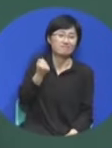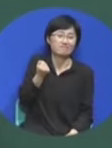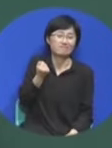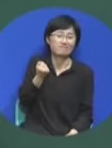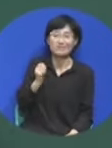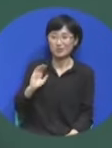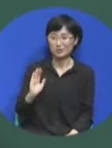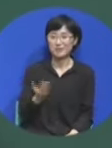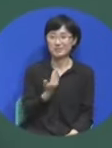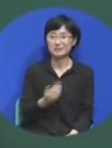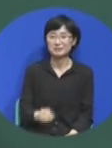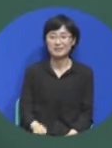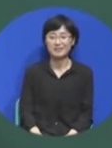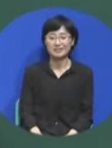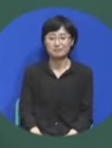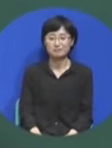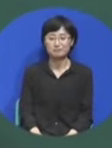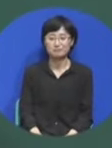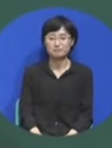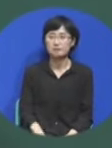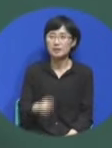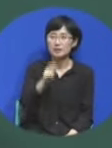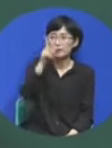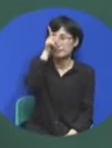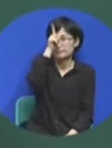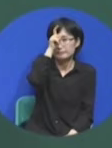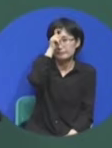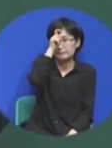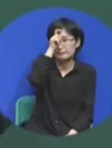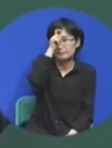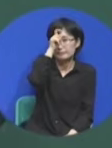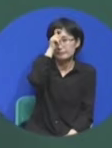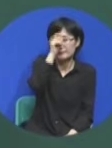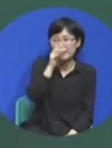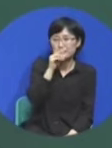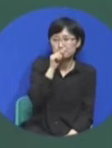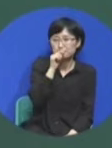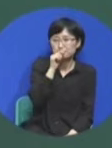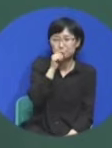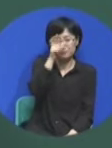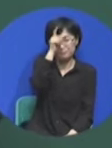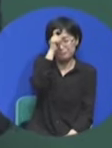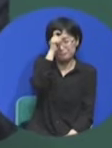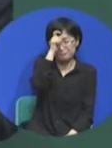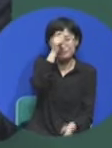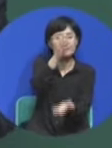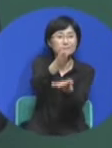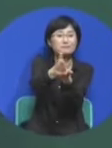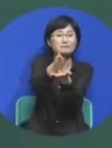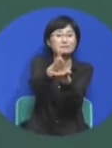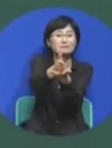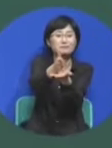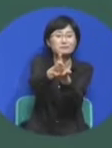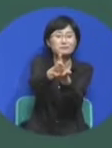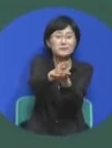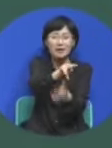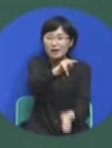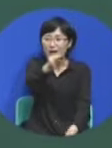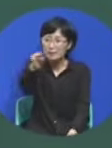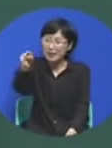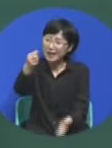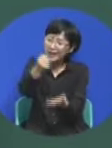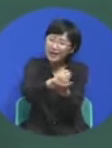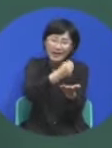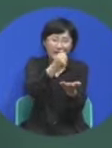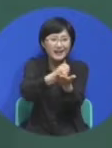用阿门来吞下这个话语。 그 입을 콱 다물고 그렇게 있지 마세요. 不要紧紧闭着你的口。 아니 저는 보면 안타까워요.